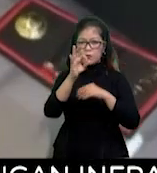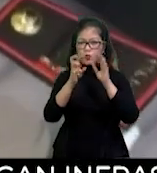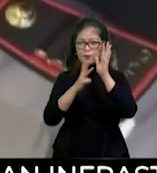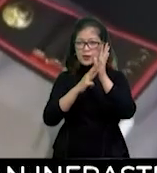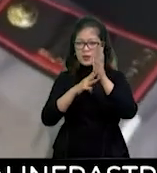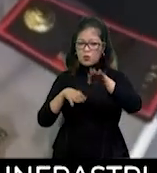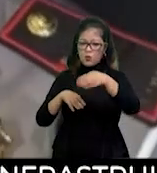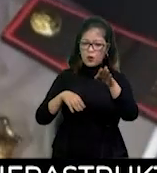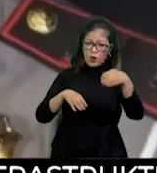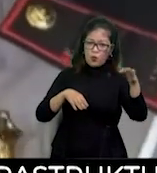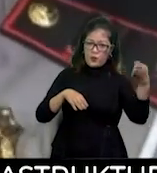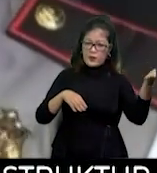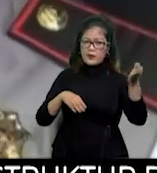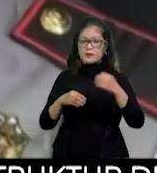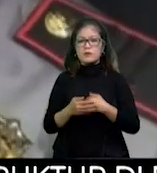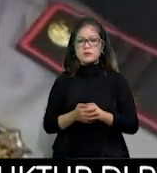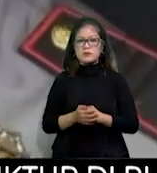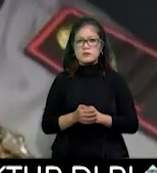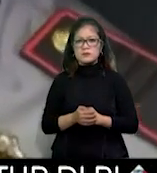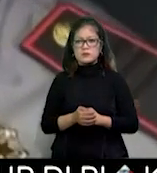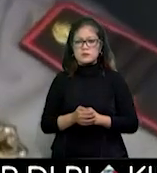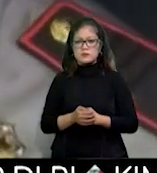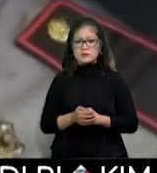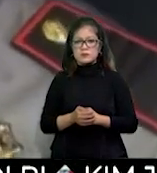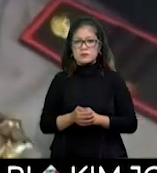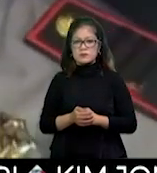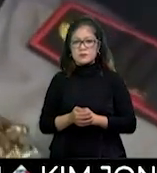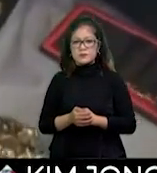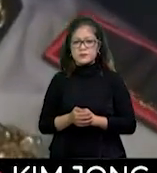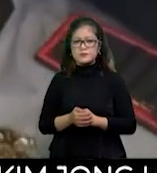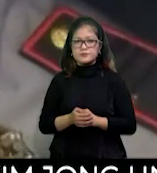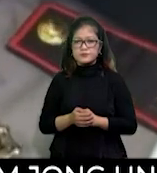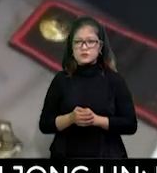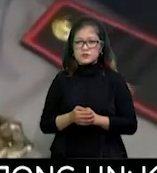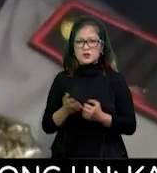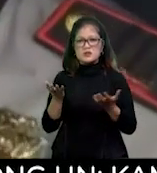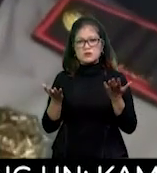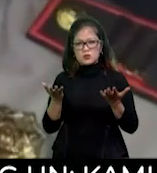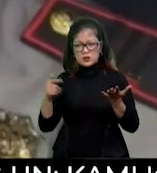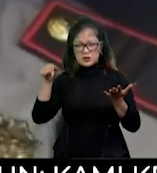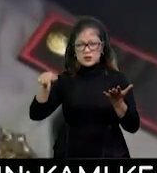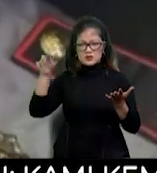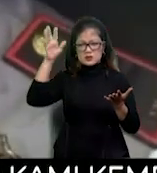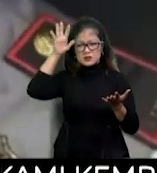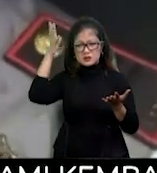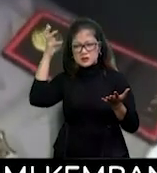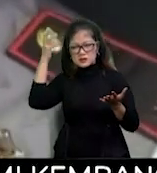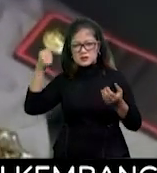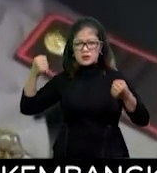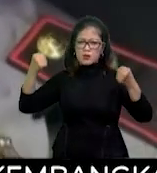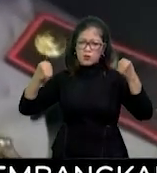depan kendaraan ini ada kendaraan yang berhenti. Dan karena kurang konsentrasi, dia akhirnya malah menyalip kendaraan